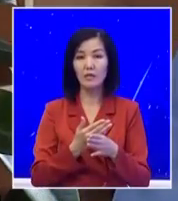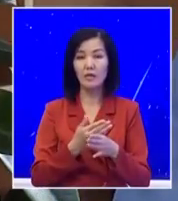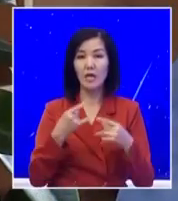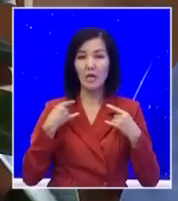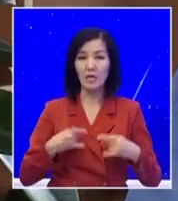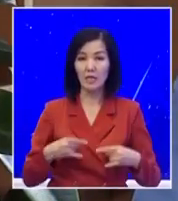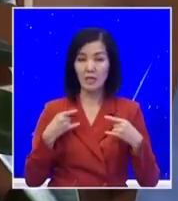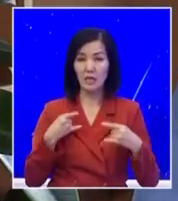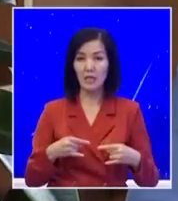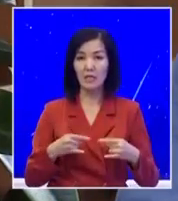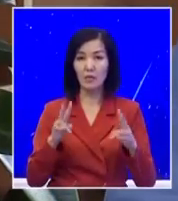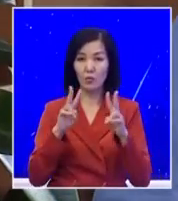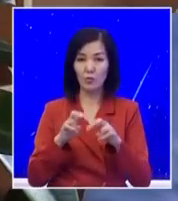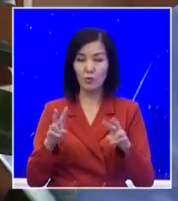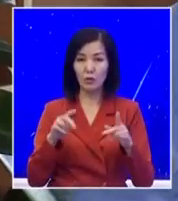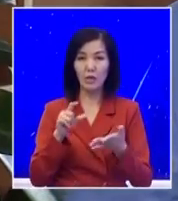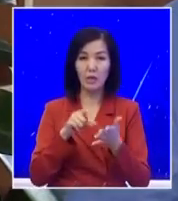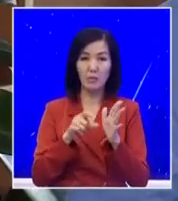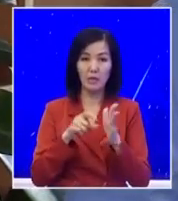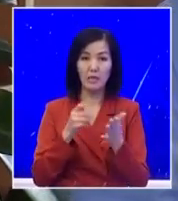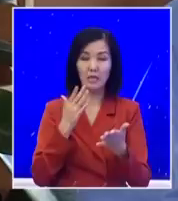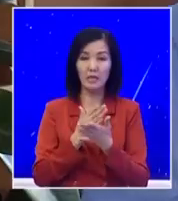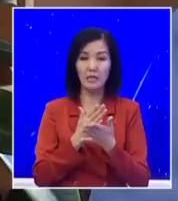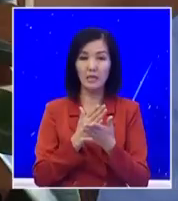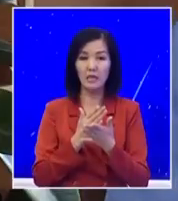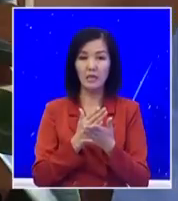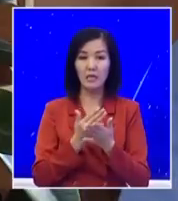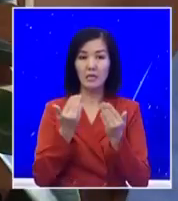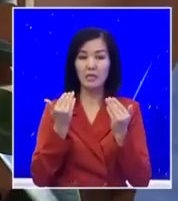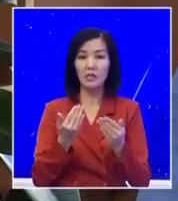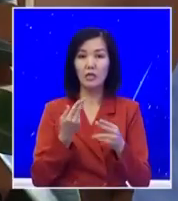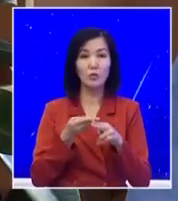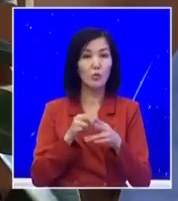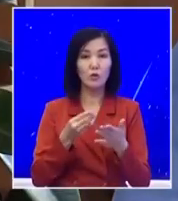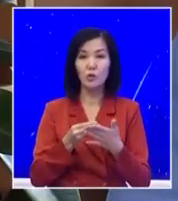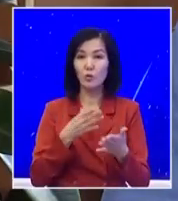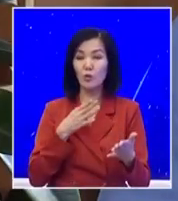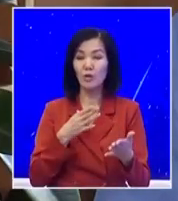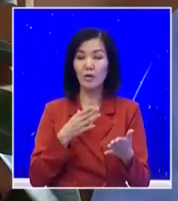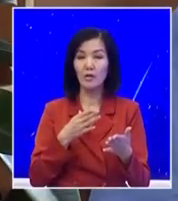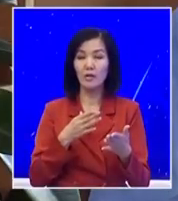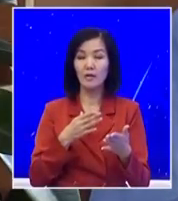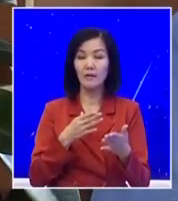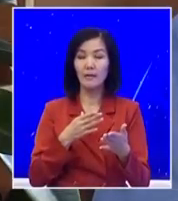рентген-кабинет, УЗИ-кабинет. Это аппарат. Сейчас же это все очень дорого. Помимо того,